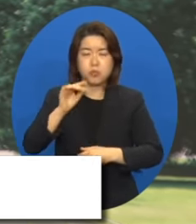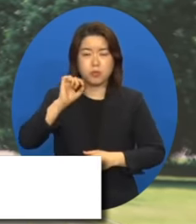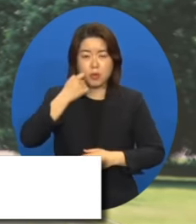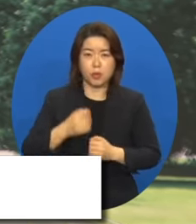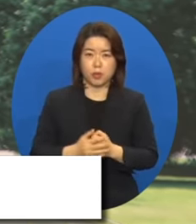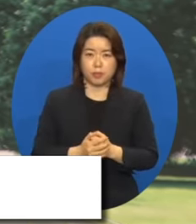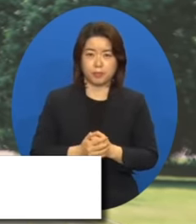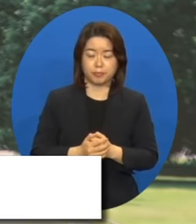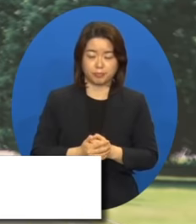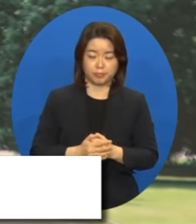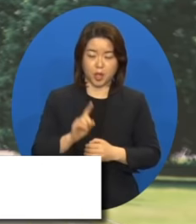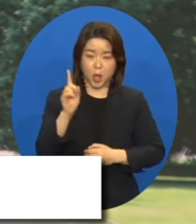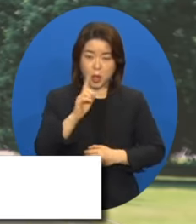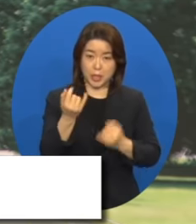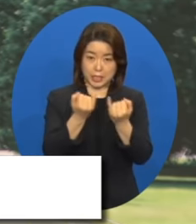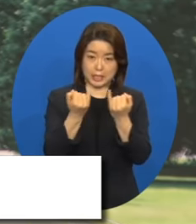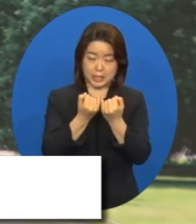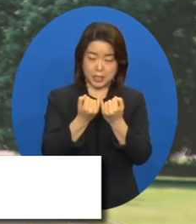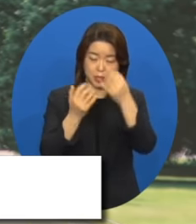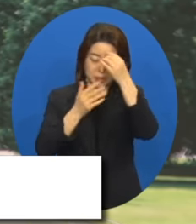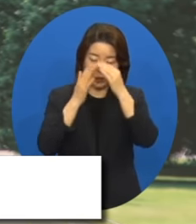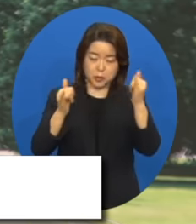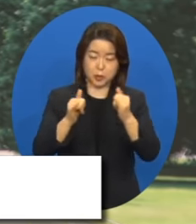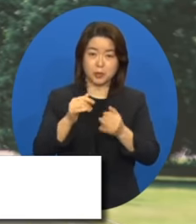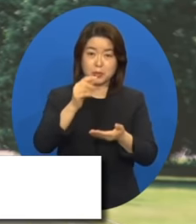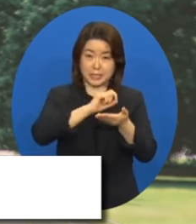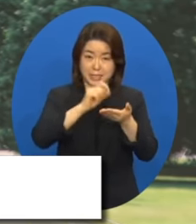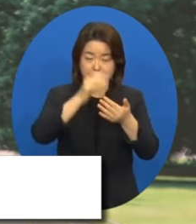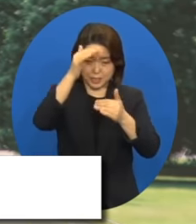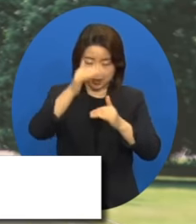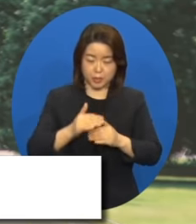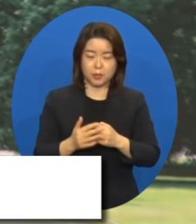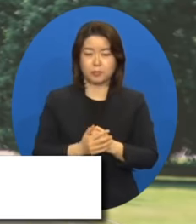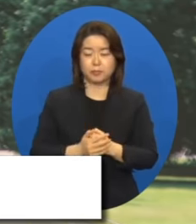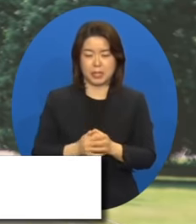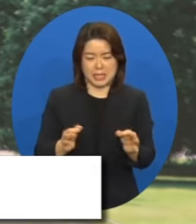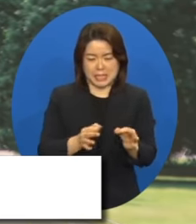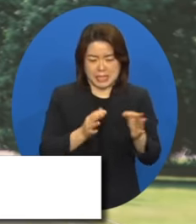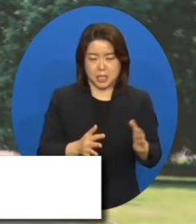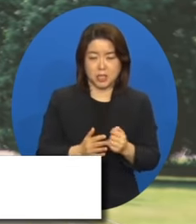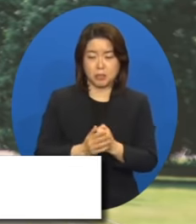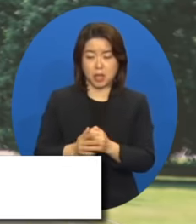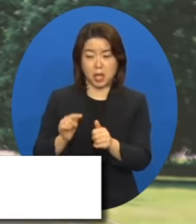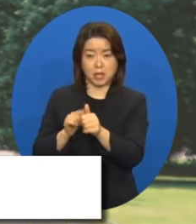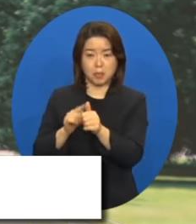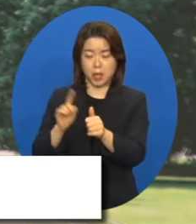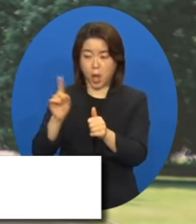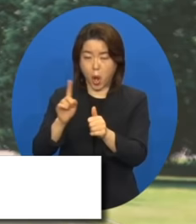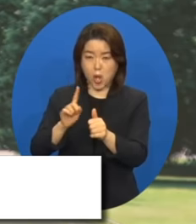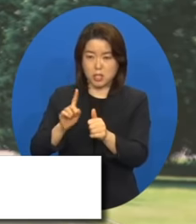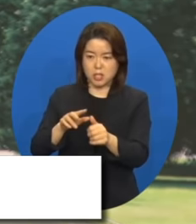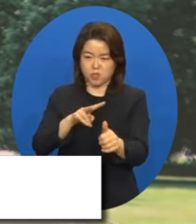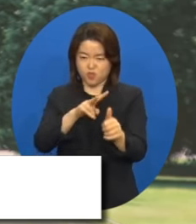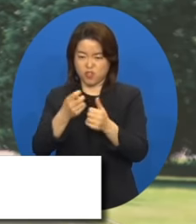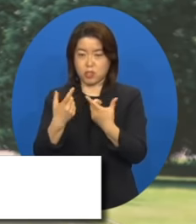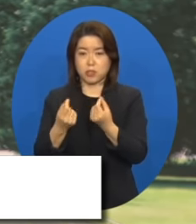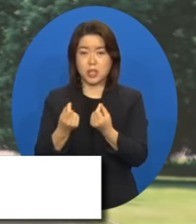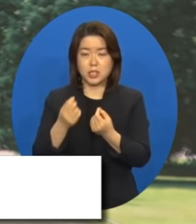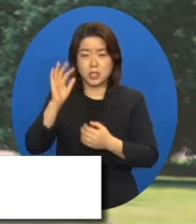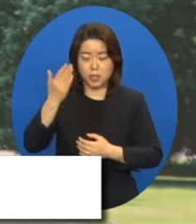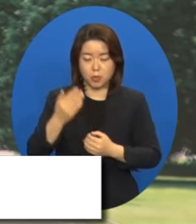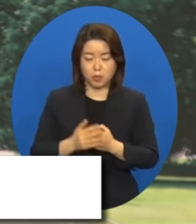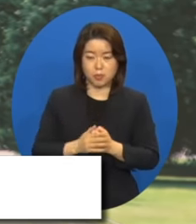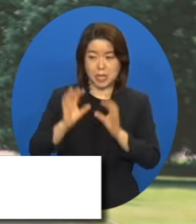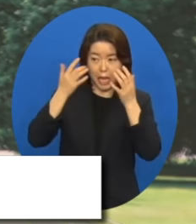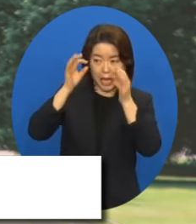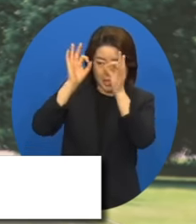일기의 한 부분입니다. 짧은 시간이었지만 남편이 어느덧 원수 같은 존재가 되었고 아이만